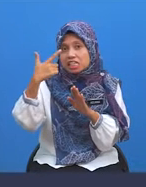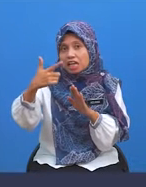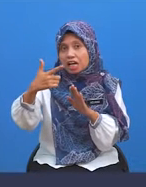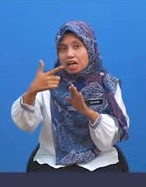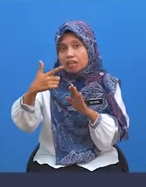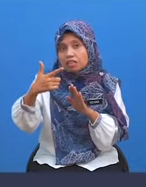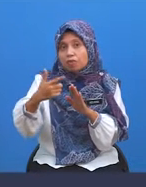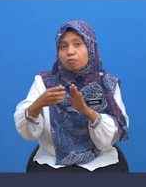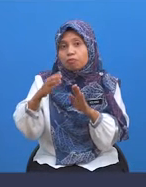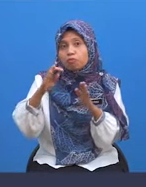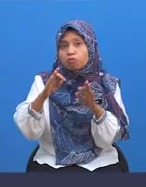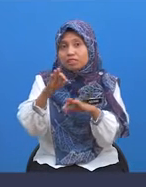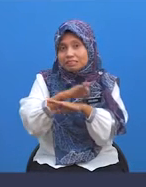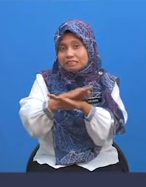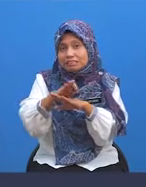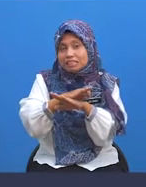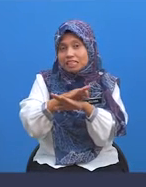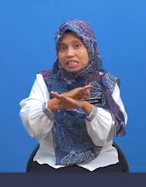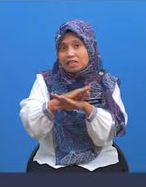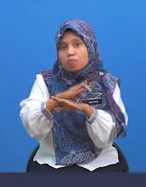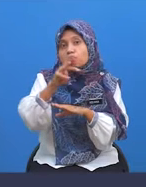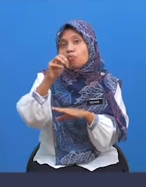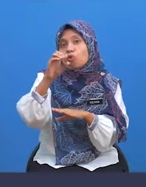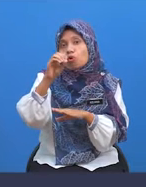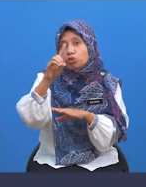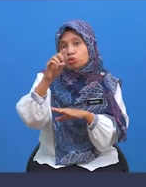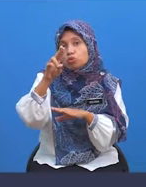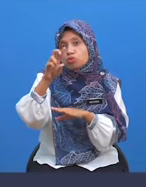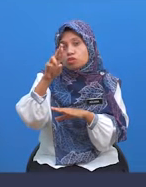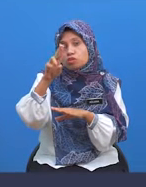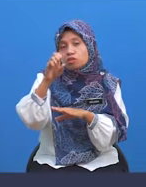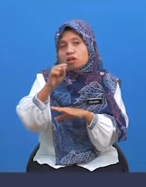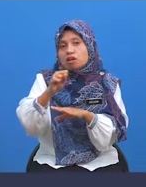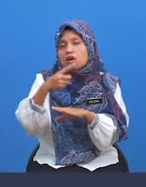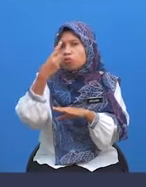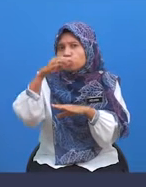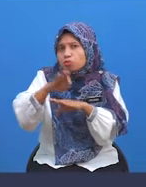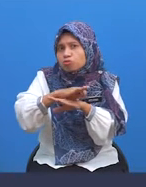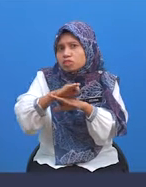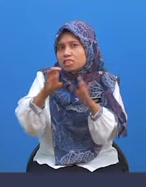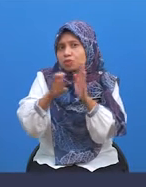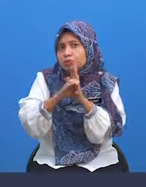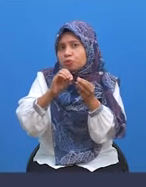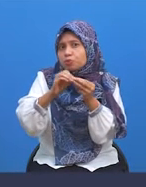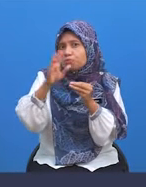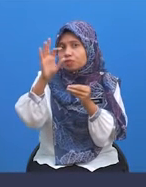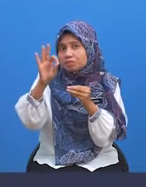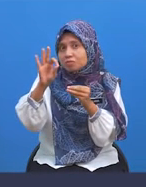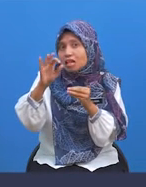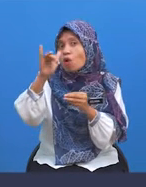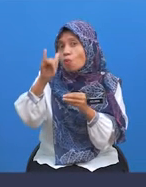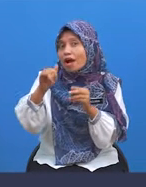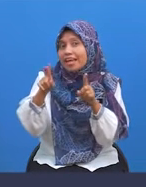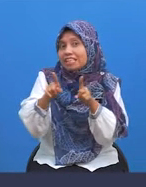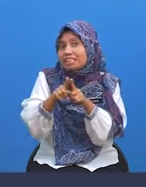Fungsi bagi contoh ke-9 ialah Y sama dengan modulus sin 5/2 theta. Mari